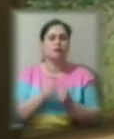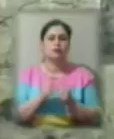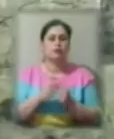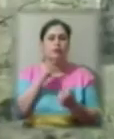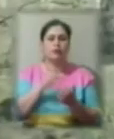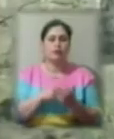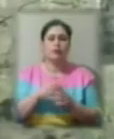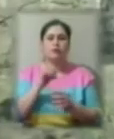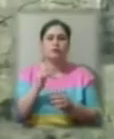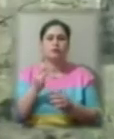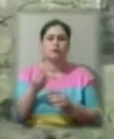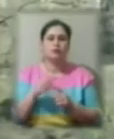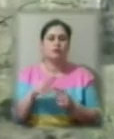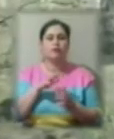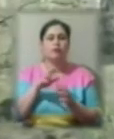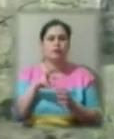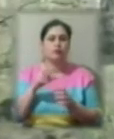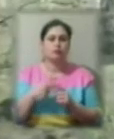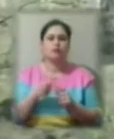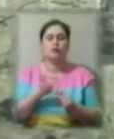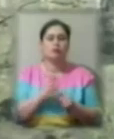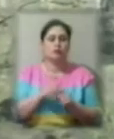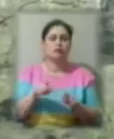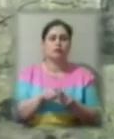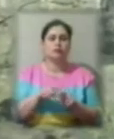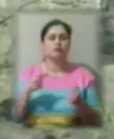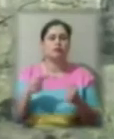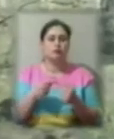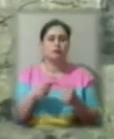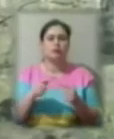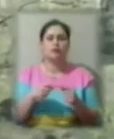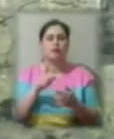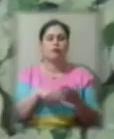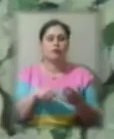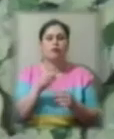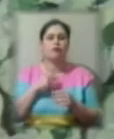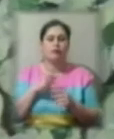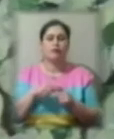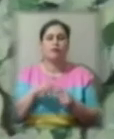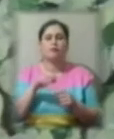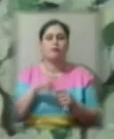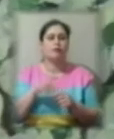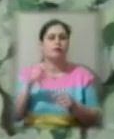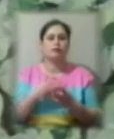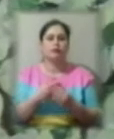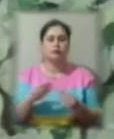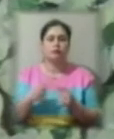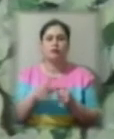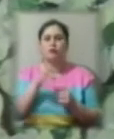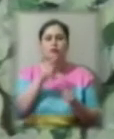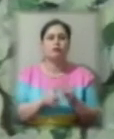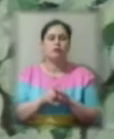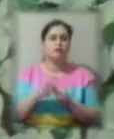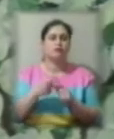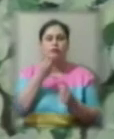експозиції. Власне, дуже так от точно передана в цій роботі передчуття весни, коли починає щось квітнути,